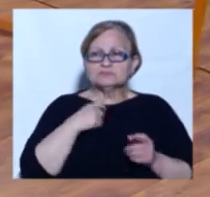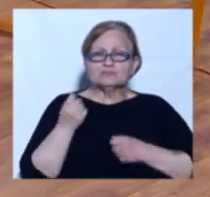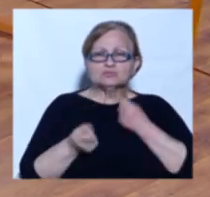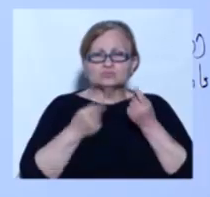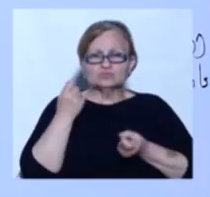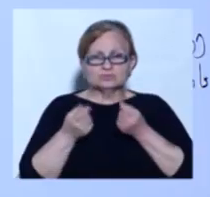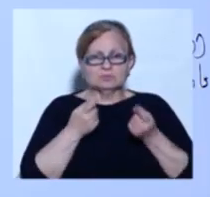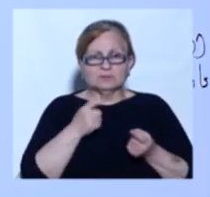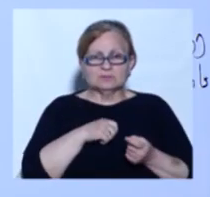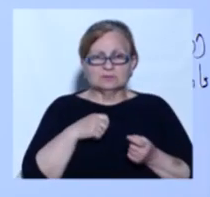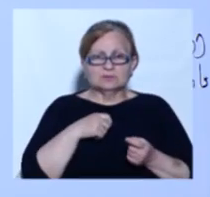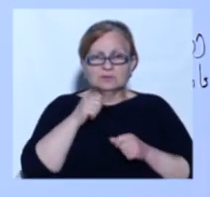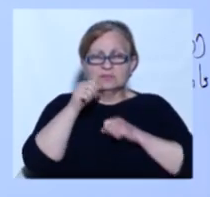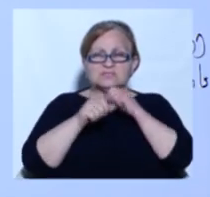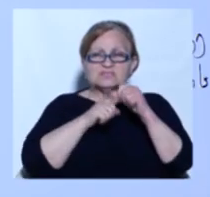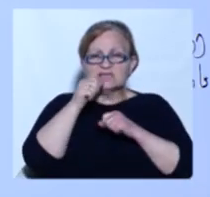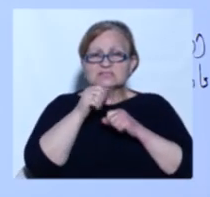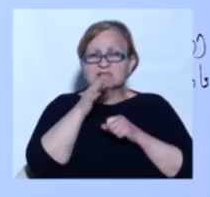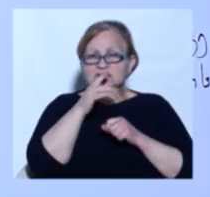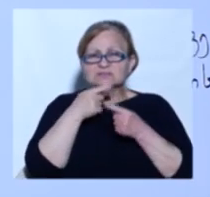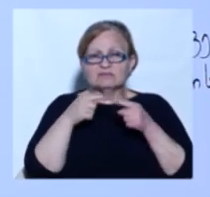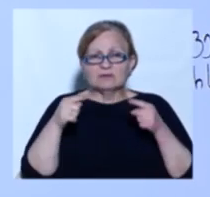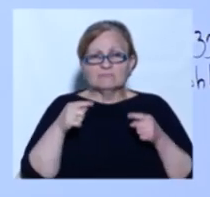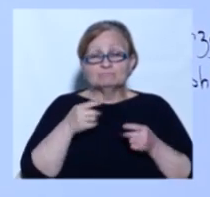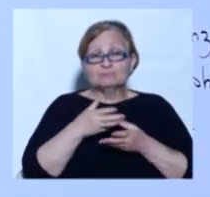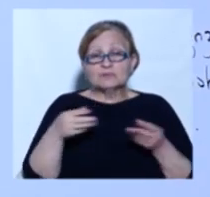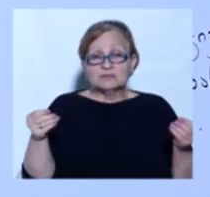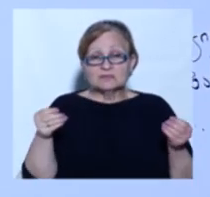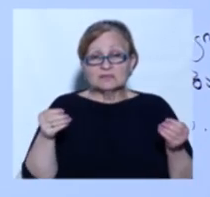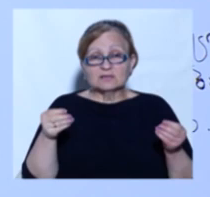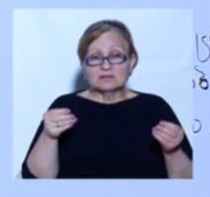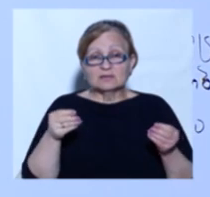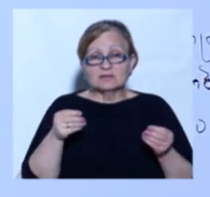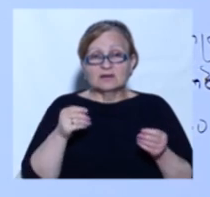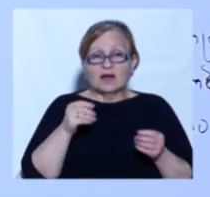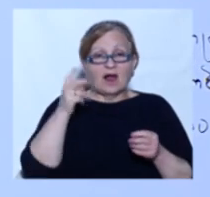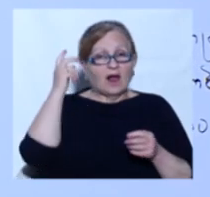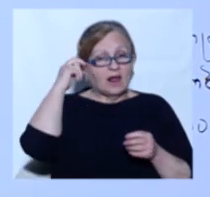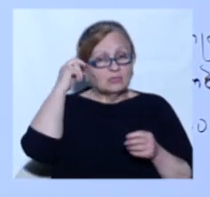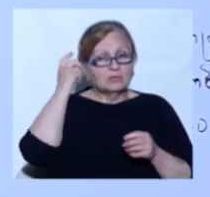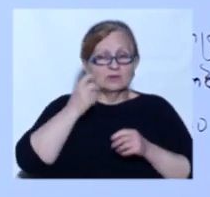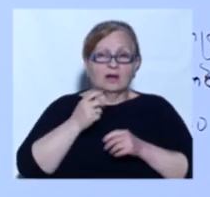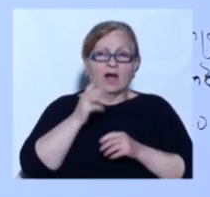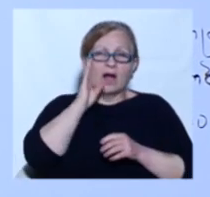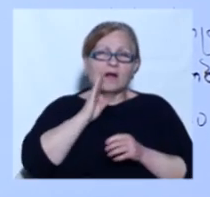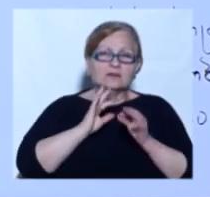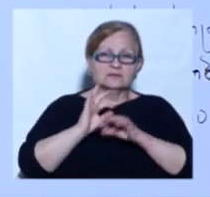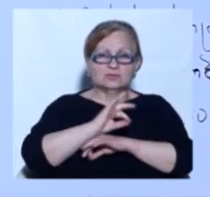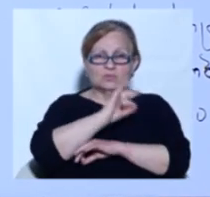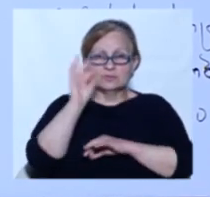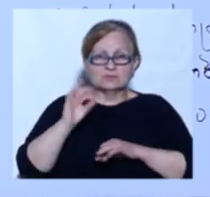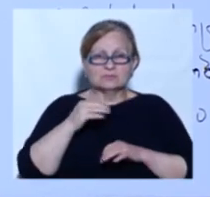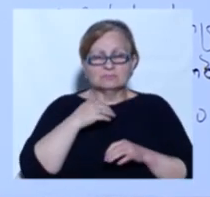მას წელიწადის სხვადასხვა დროს, მაგალითად გაზაფხულით ალუბლებით ალიონზე